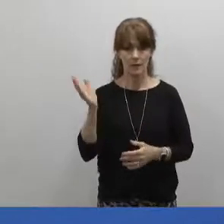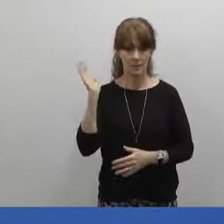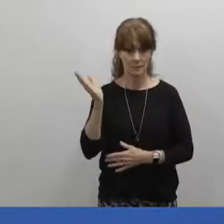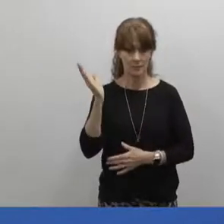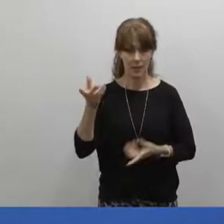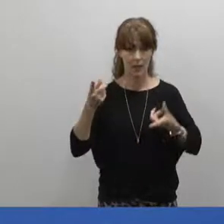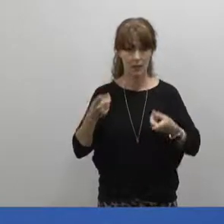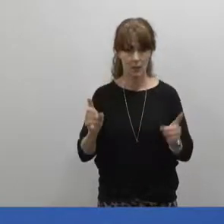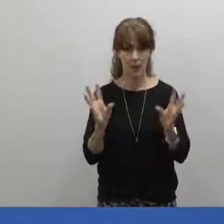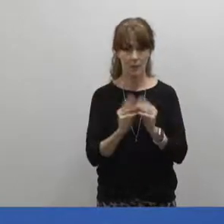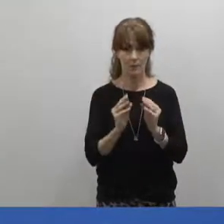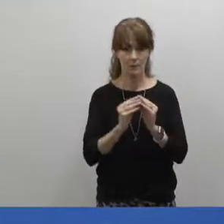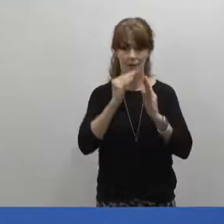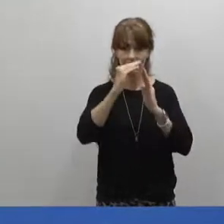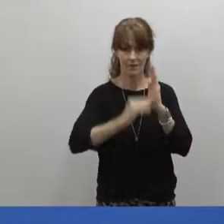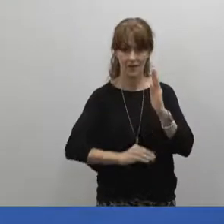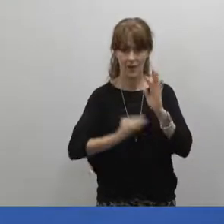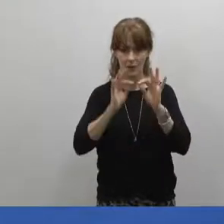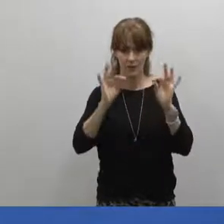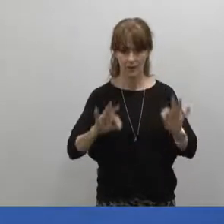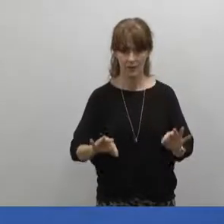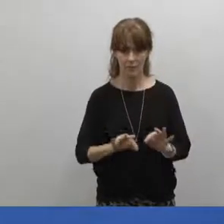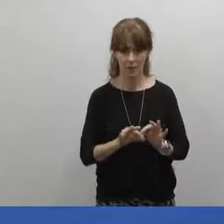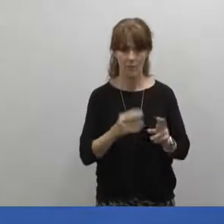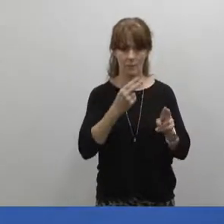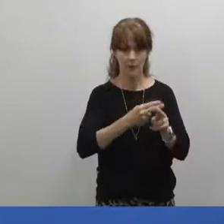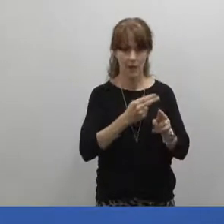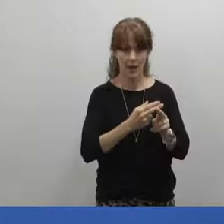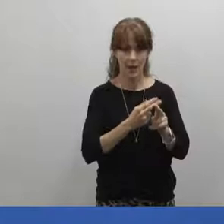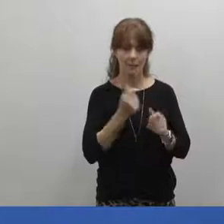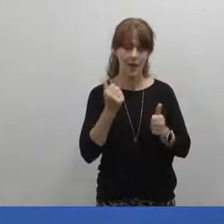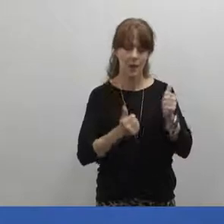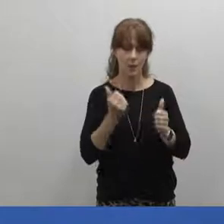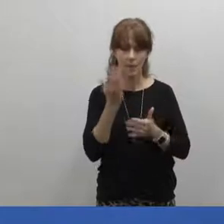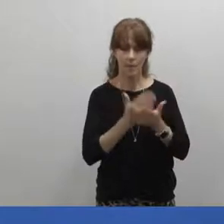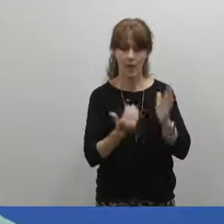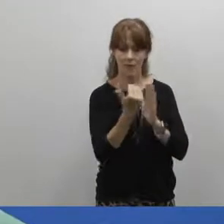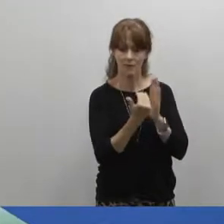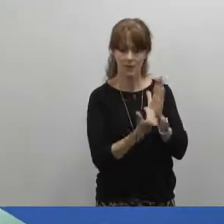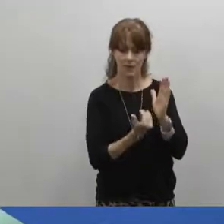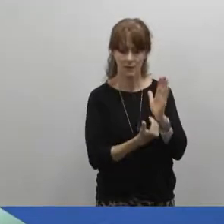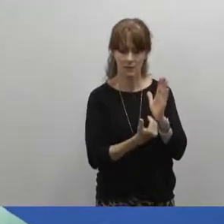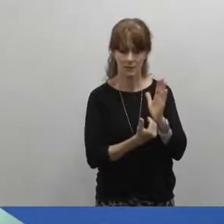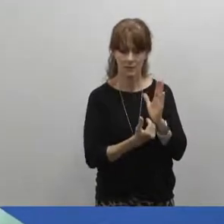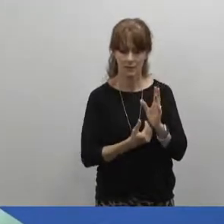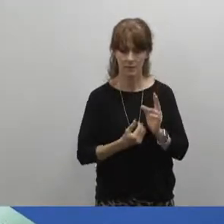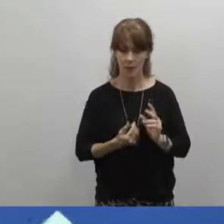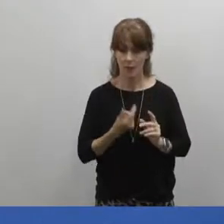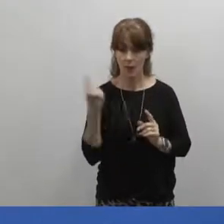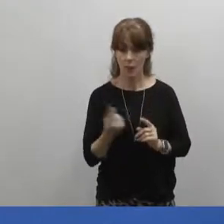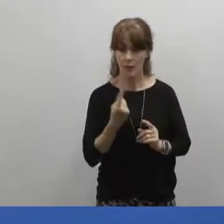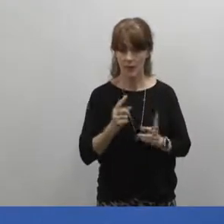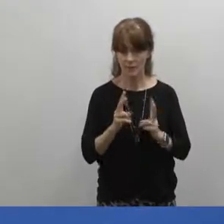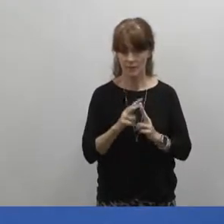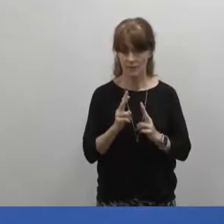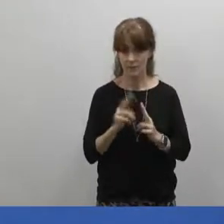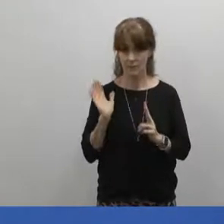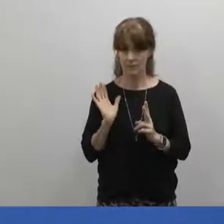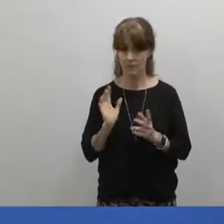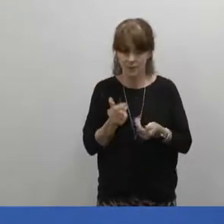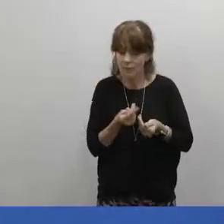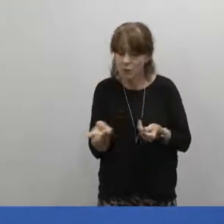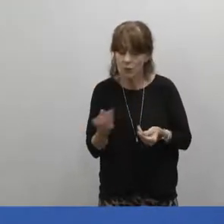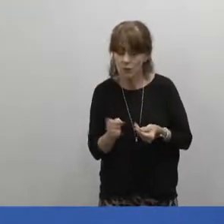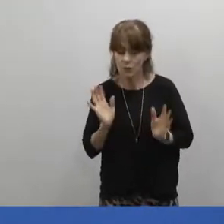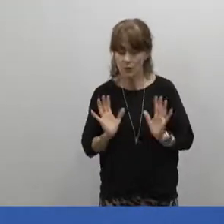thay cả bà trong chỗ rùm thuê sẽ đây thay cả xôm bằng pinh bò ra miên lưu đá đôi lưu công phong tài can bằng hai